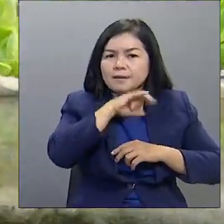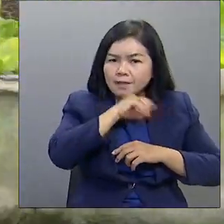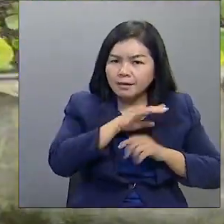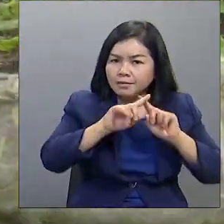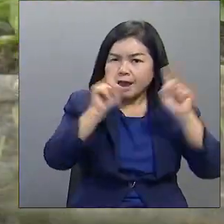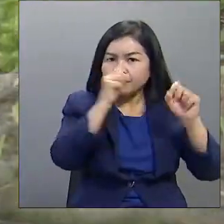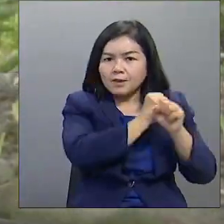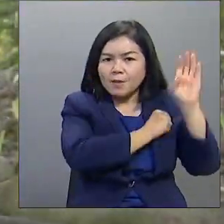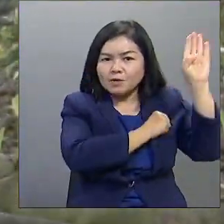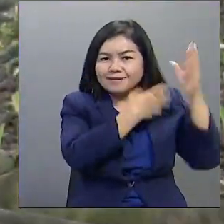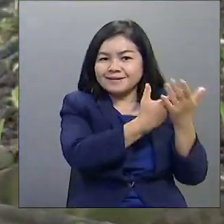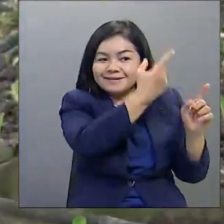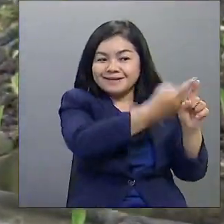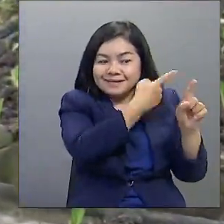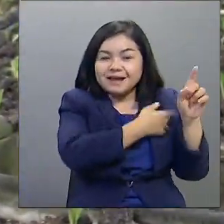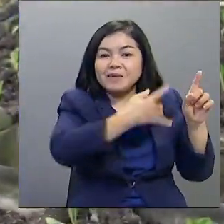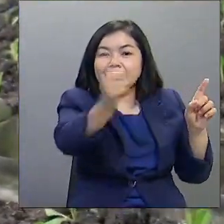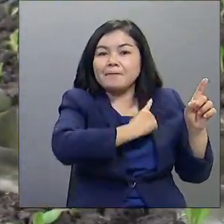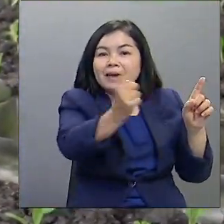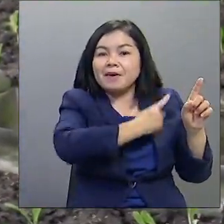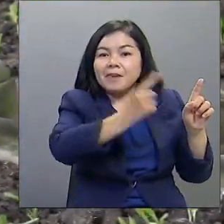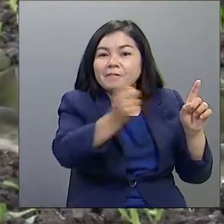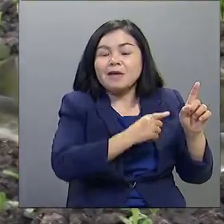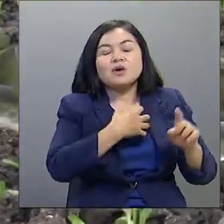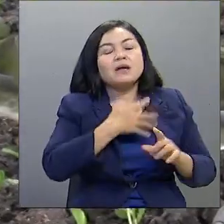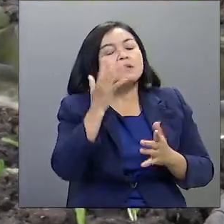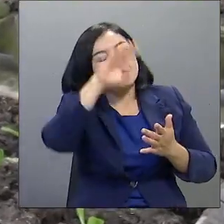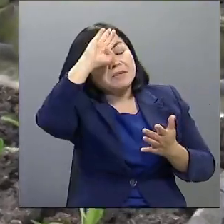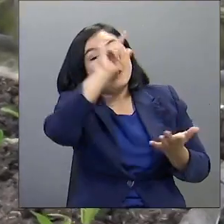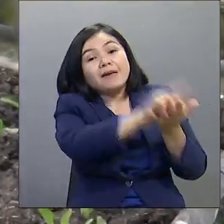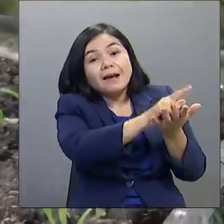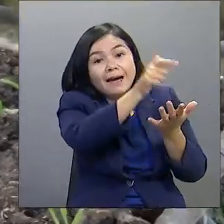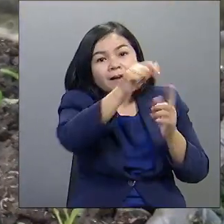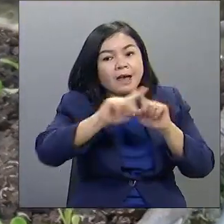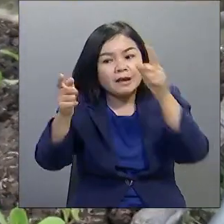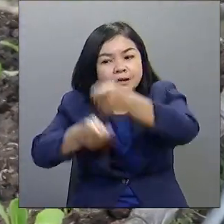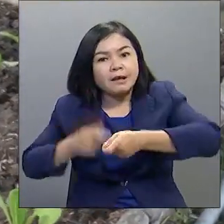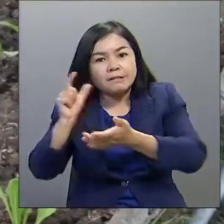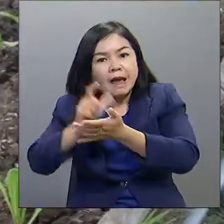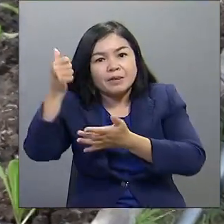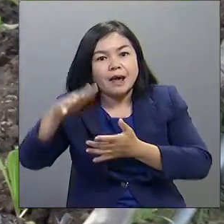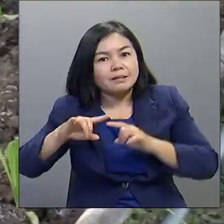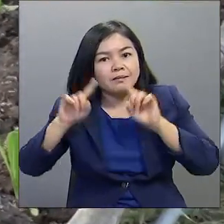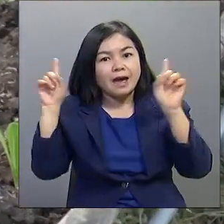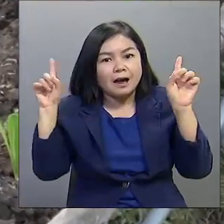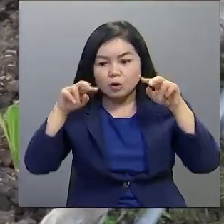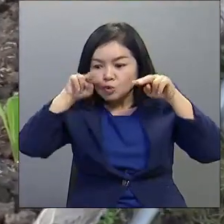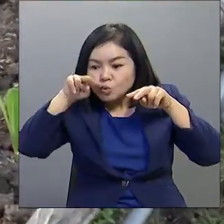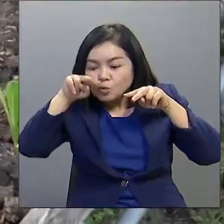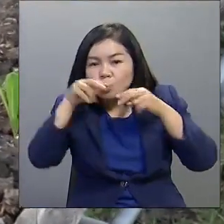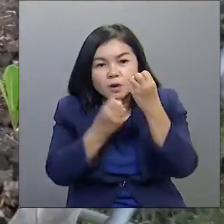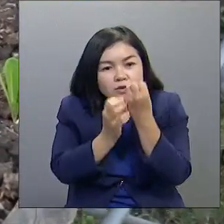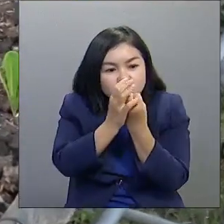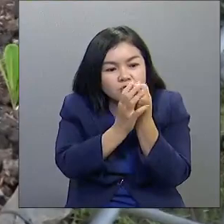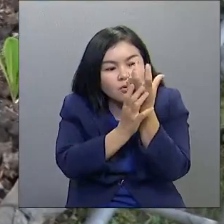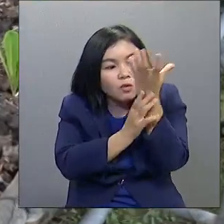งานออฟฟิศเช้าไปเย็นกลับวันนี้ไม่อยากทำขอลาได้แต่เกษตรมันลาไม่ได้คือเราต้องเฝ้าดูเหมือนเขาเป็นลูกเล